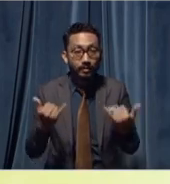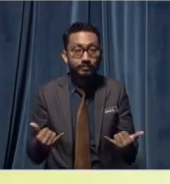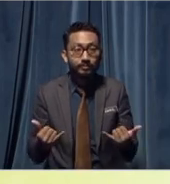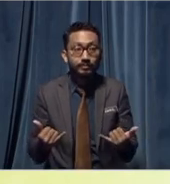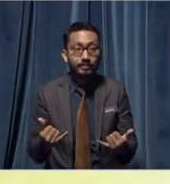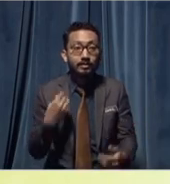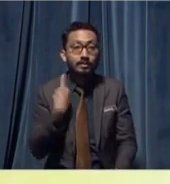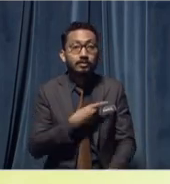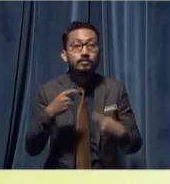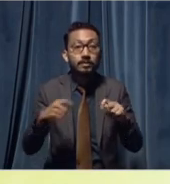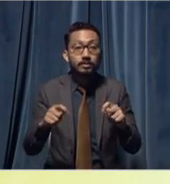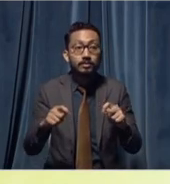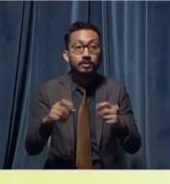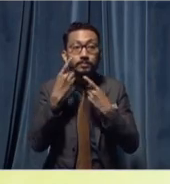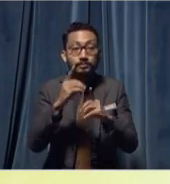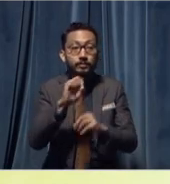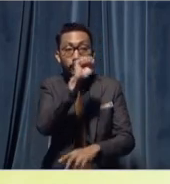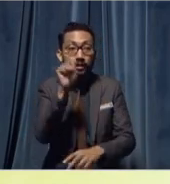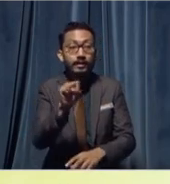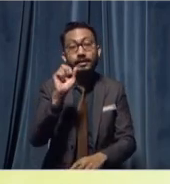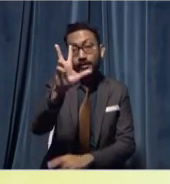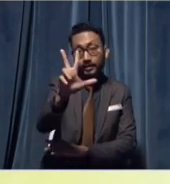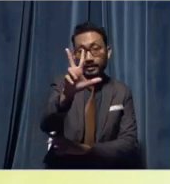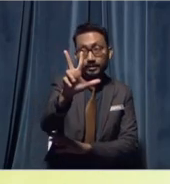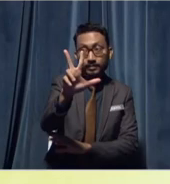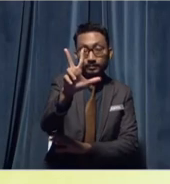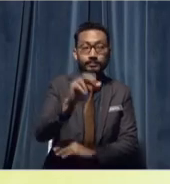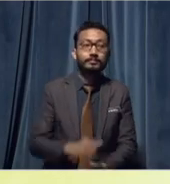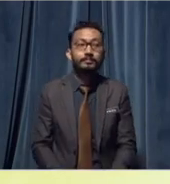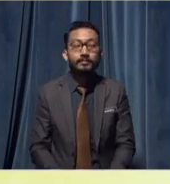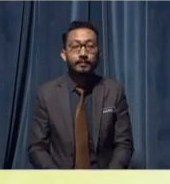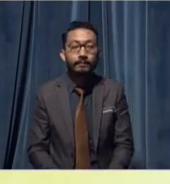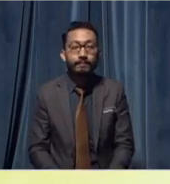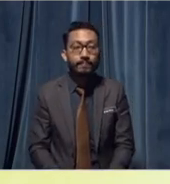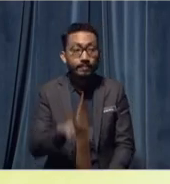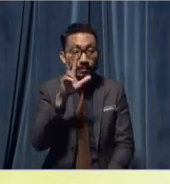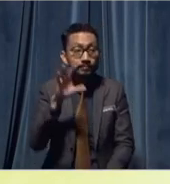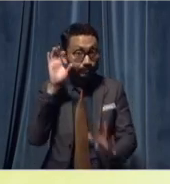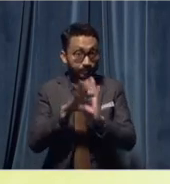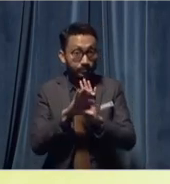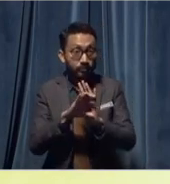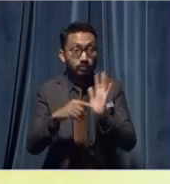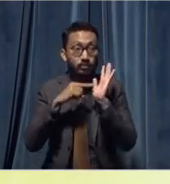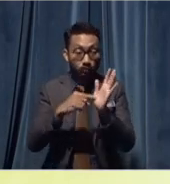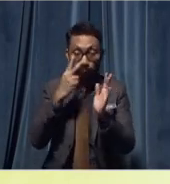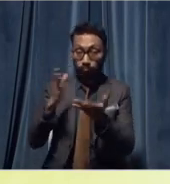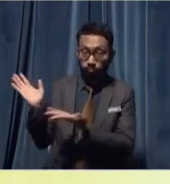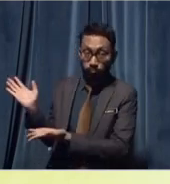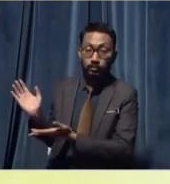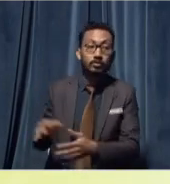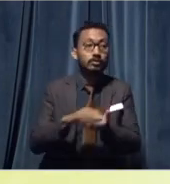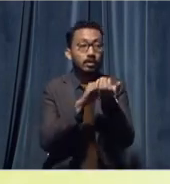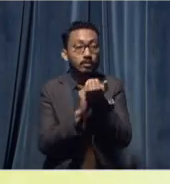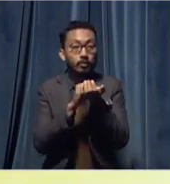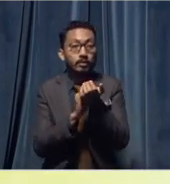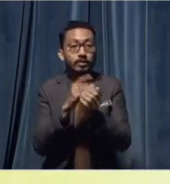Sekarang kita cuba pula jawab soalan yang ketiga. Gambar menunjukkan